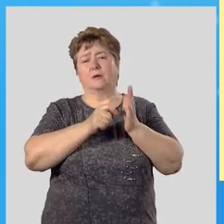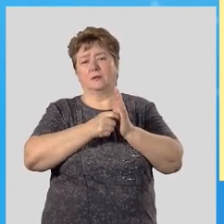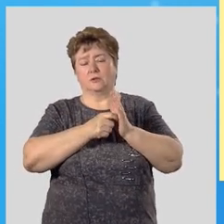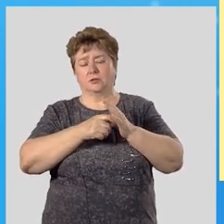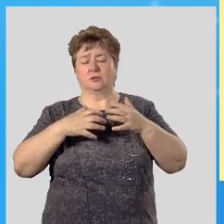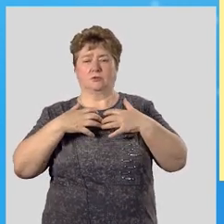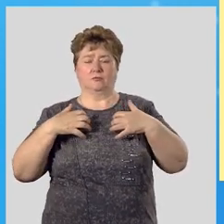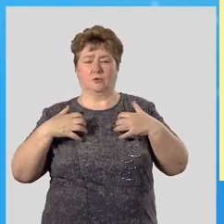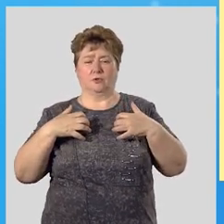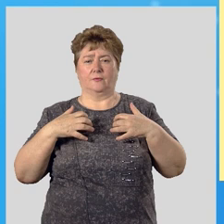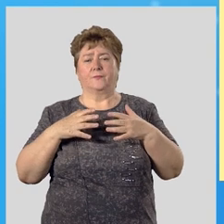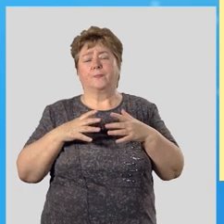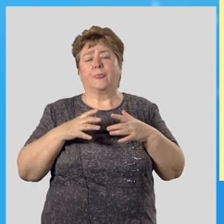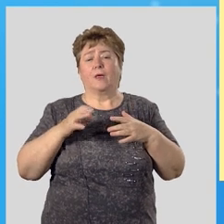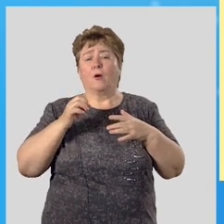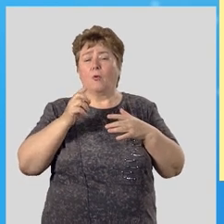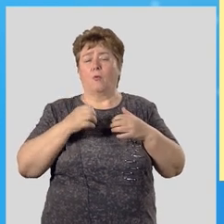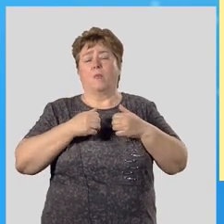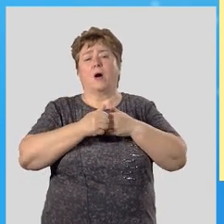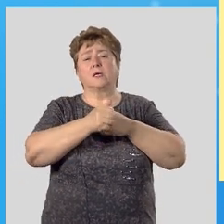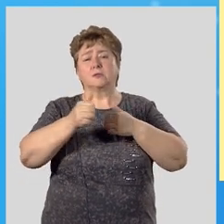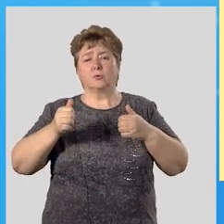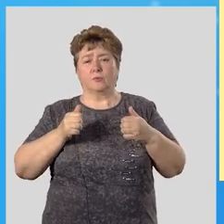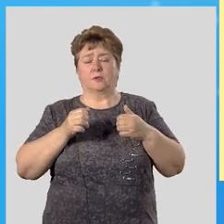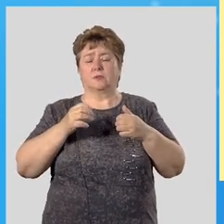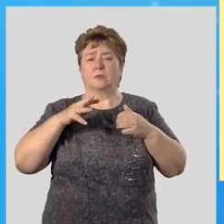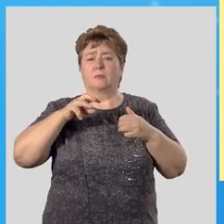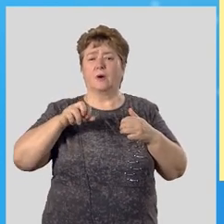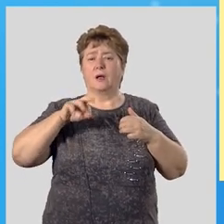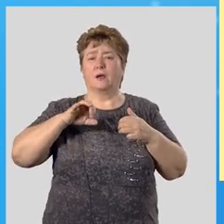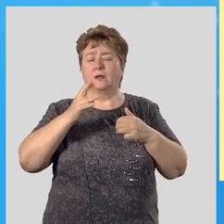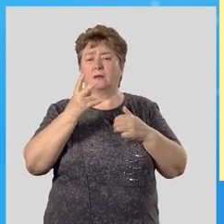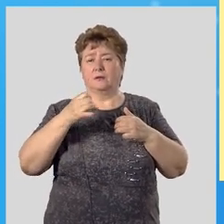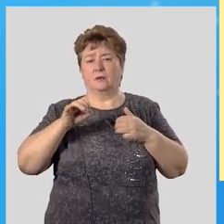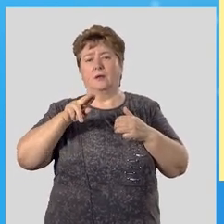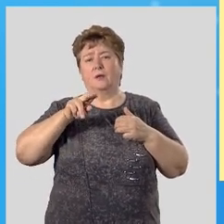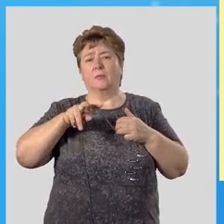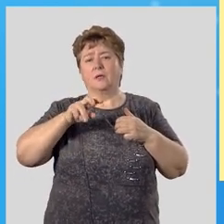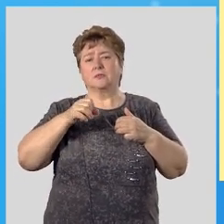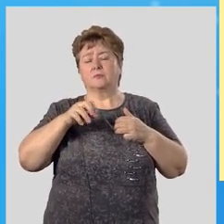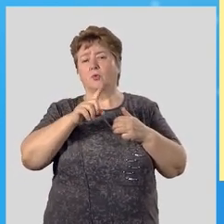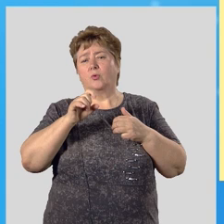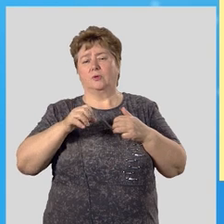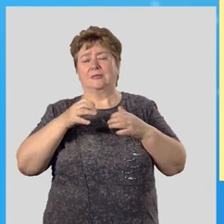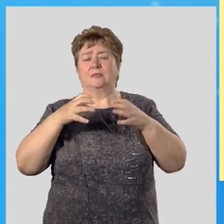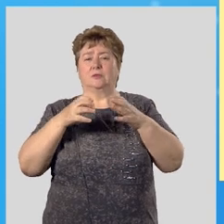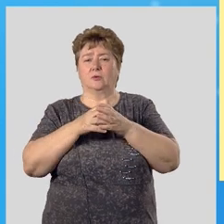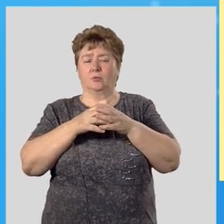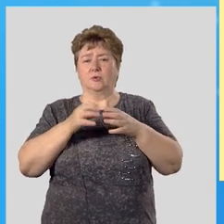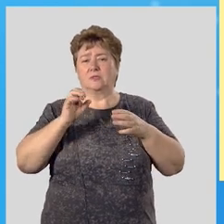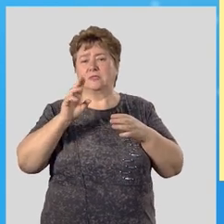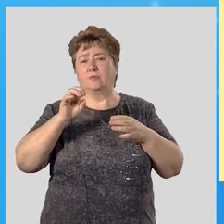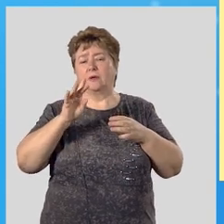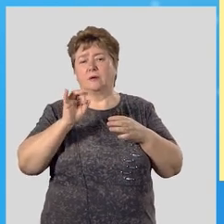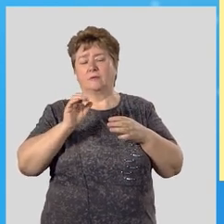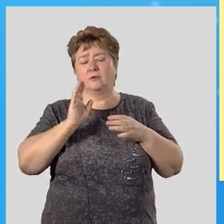одноклеточных животных, об особенностях малярийного плазмодия из типа